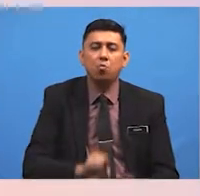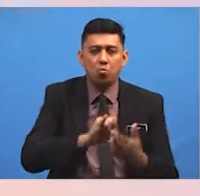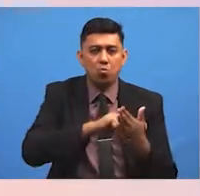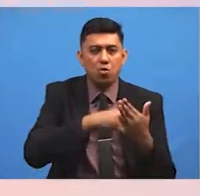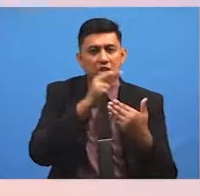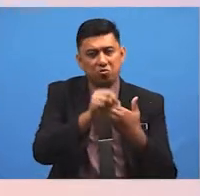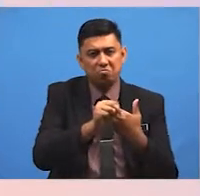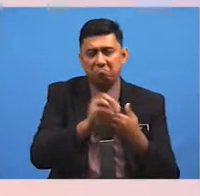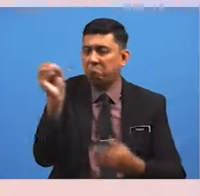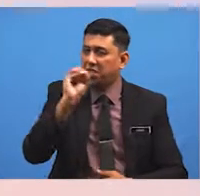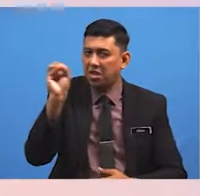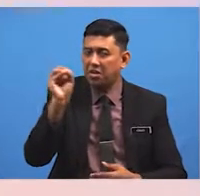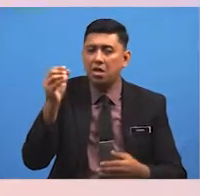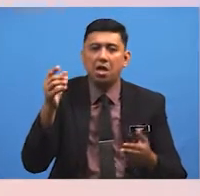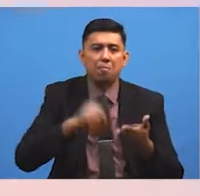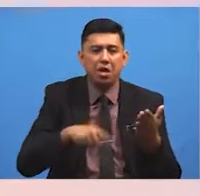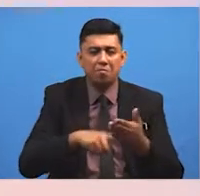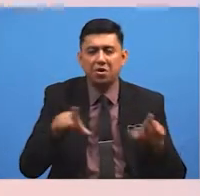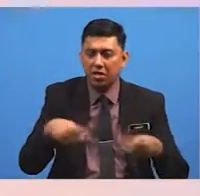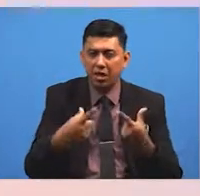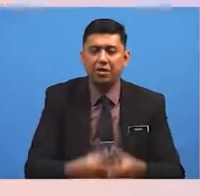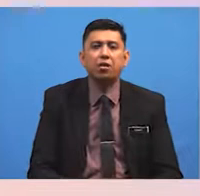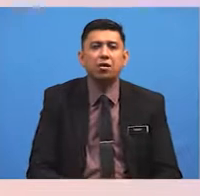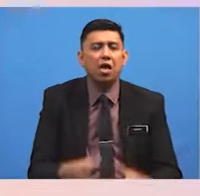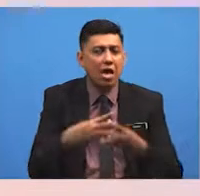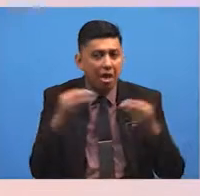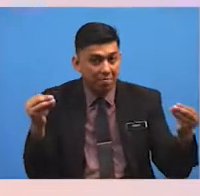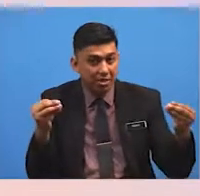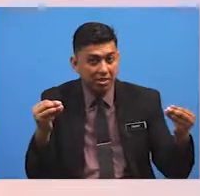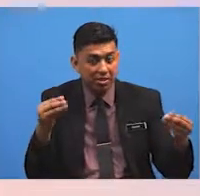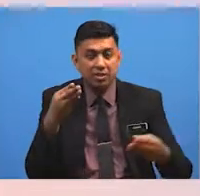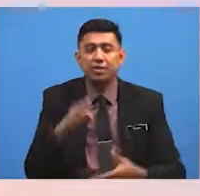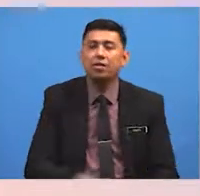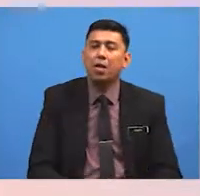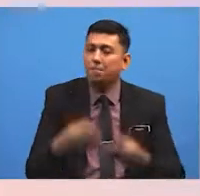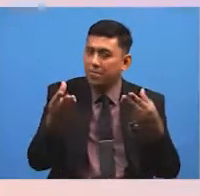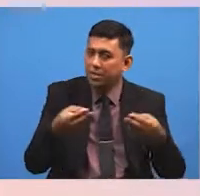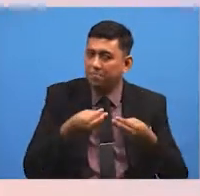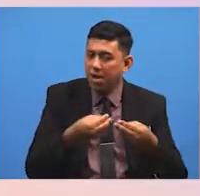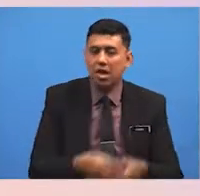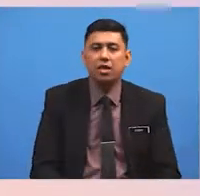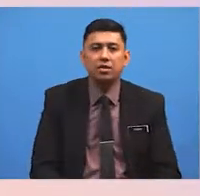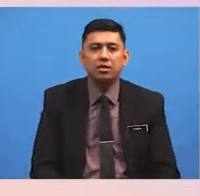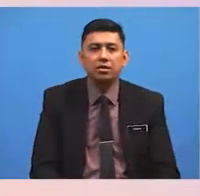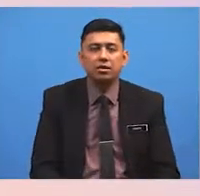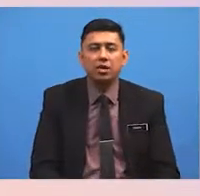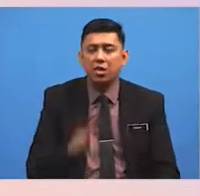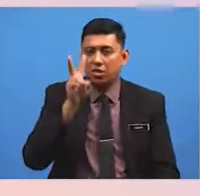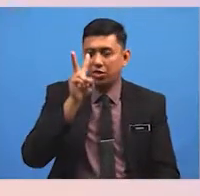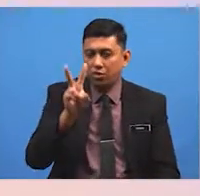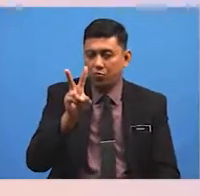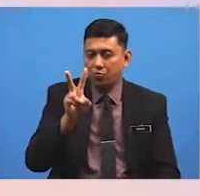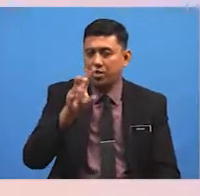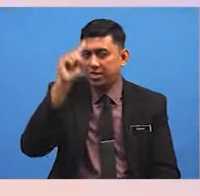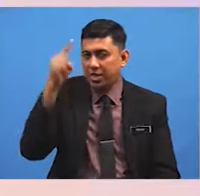trainer tiada apa aku yang berlaku selesai untuk modern bagi penerimaan adiusaha aja